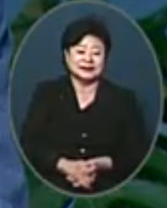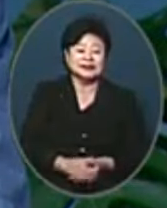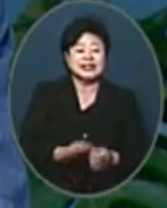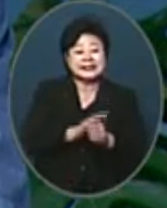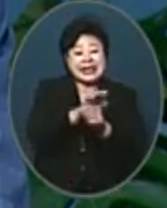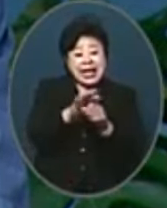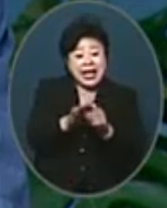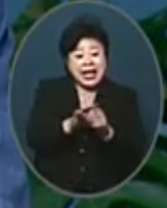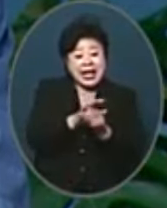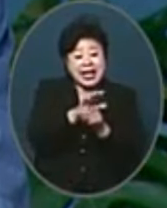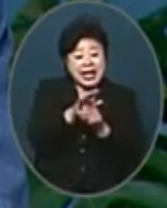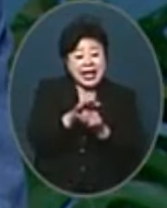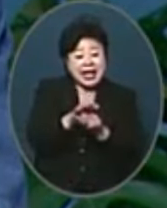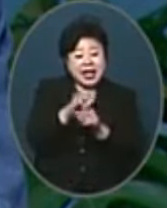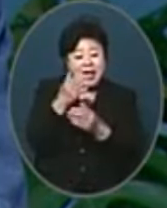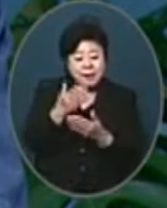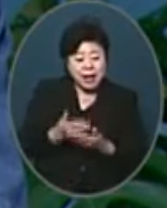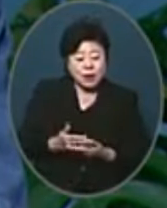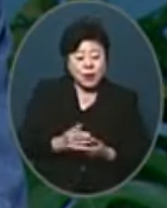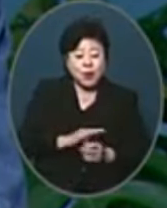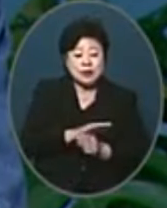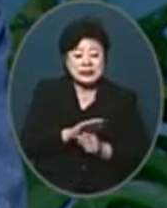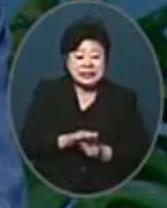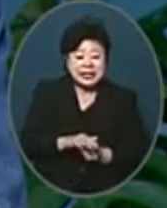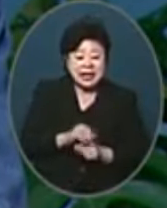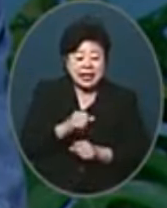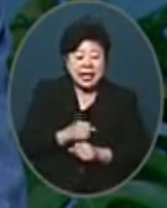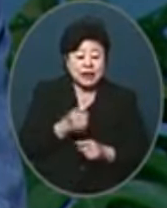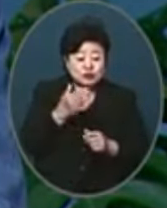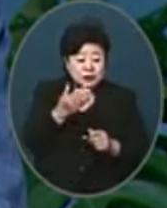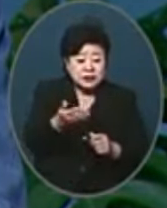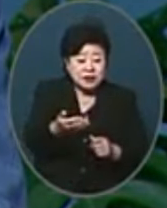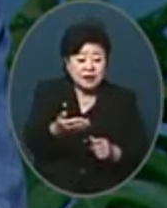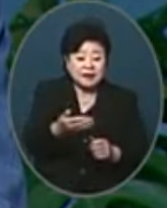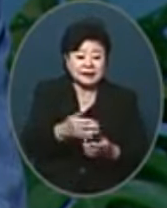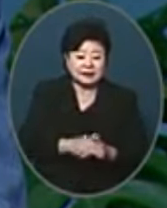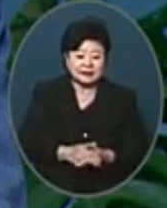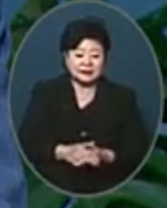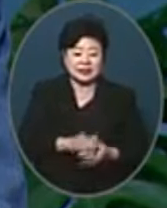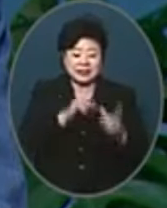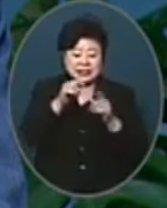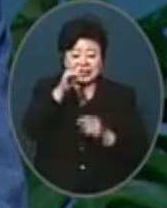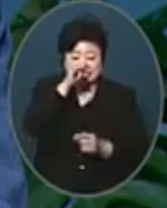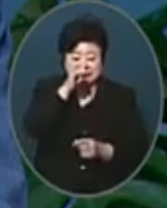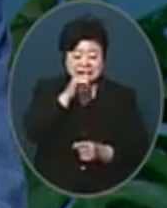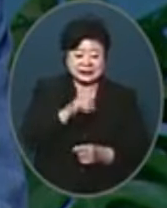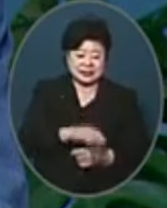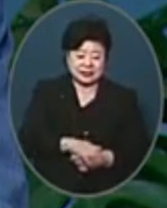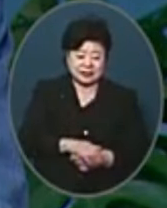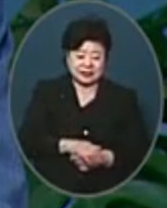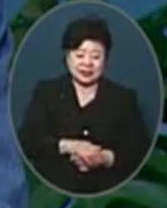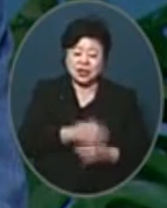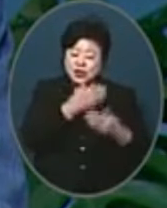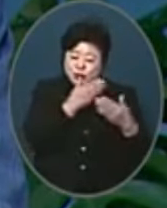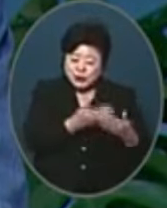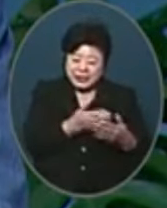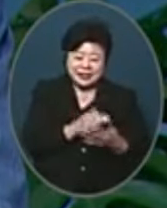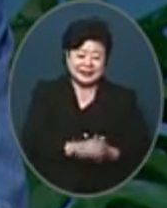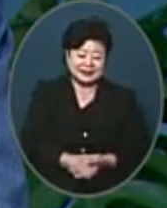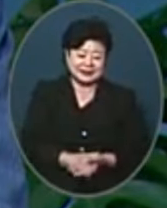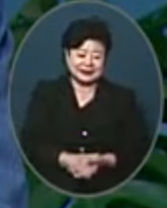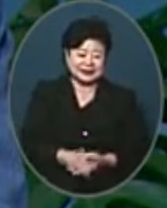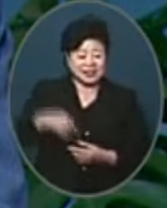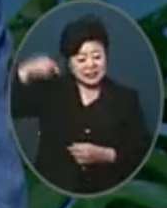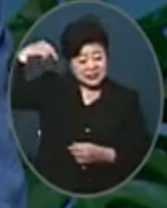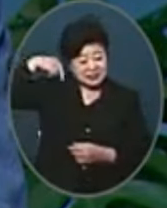사랑을 받고 사랑을 해주면서 살아가는 것이 가장 귀하다는 것을